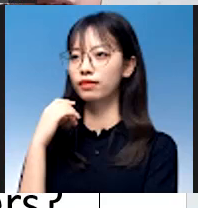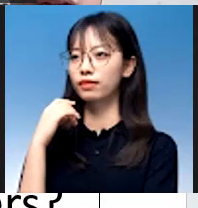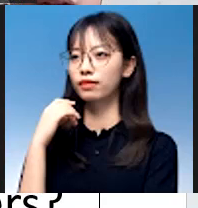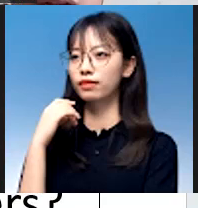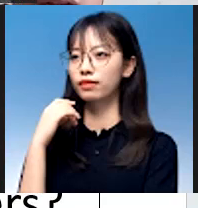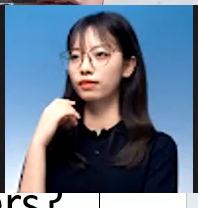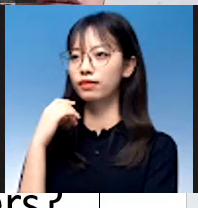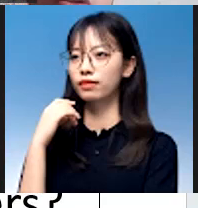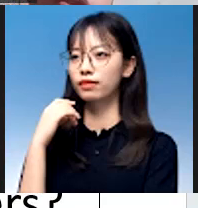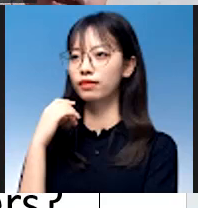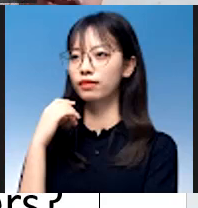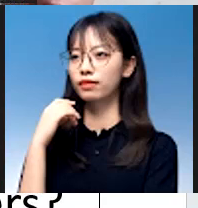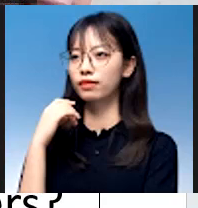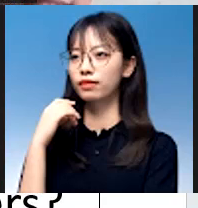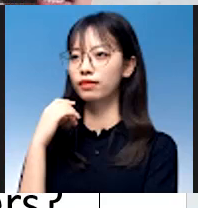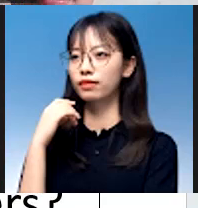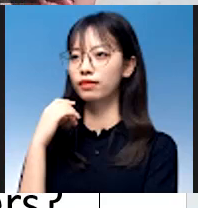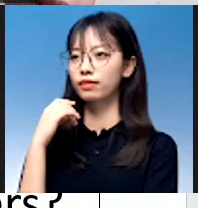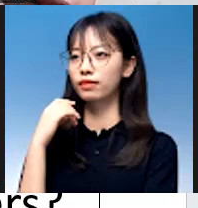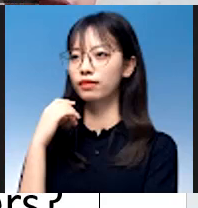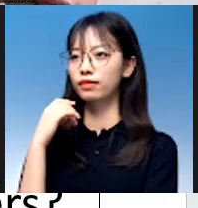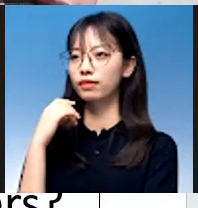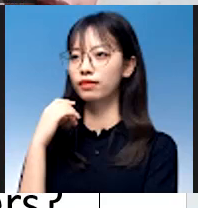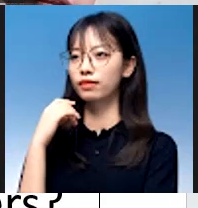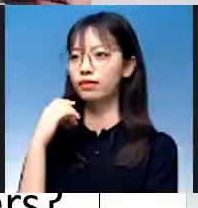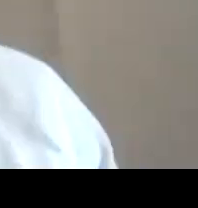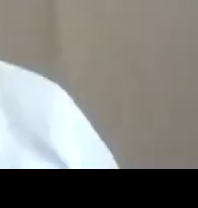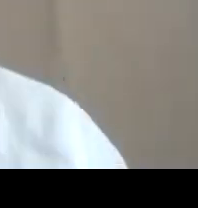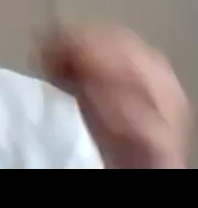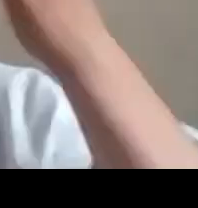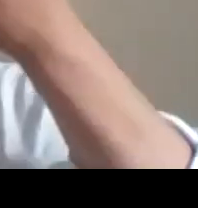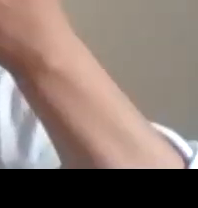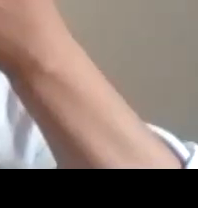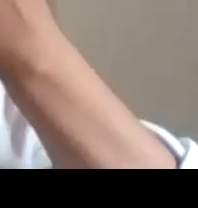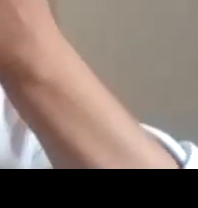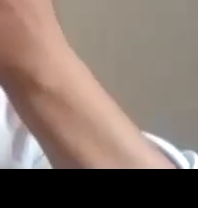hate. Try love hate. Like one need, try love hate.